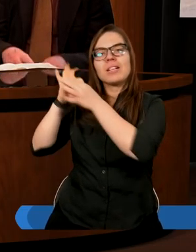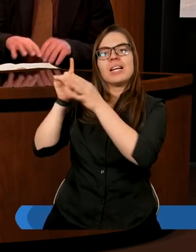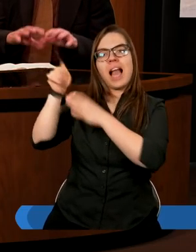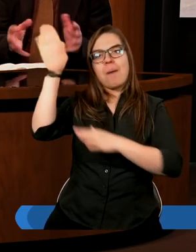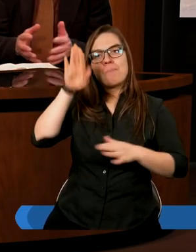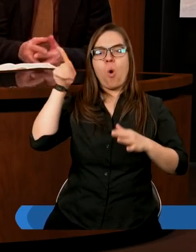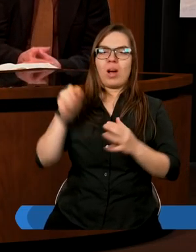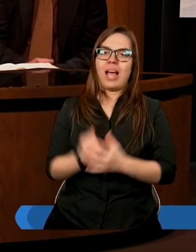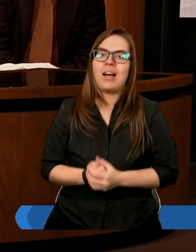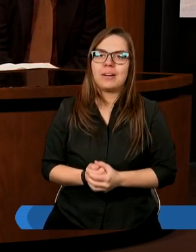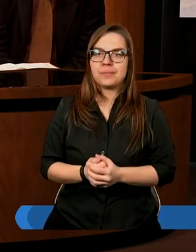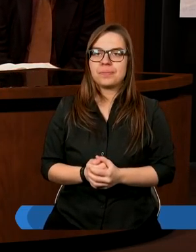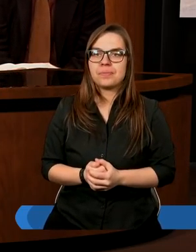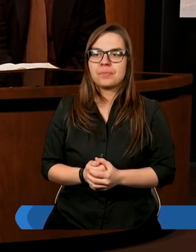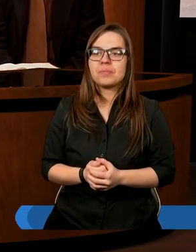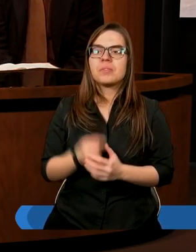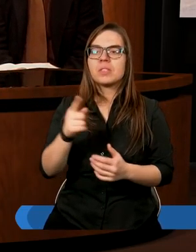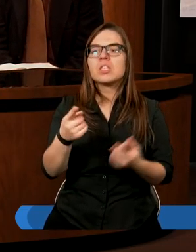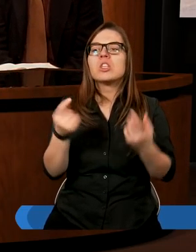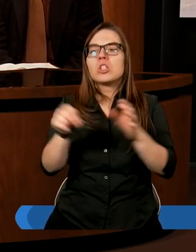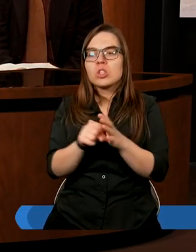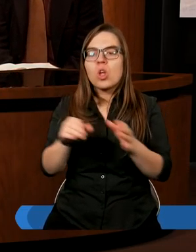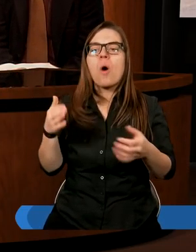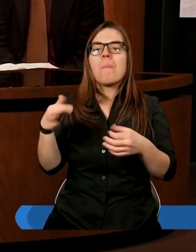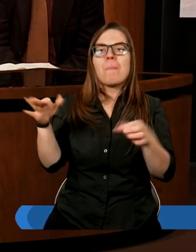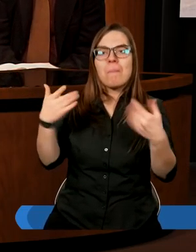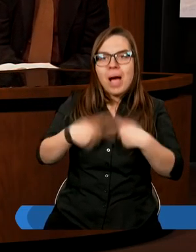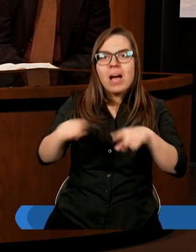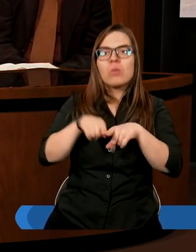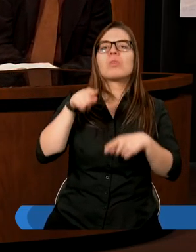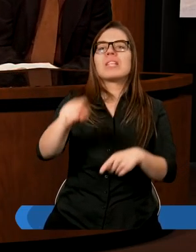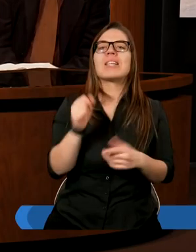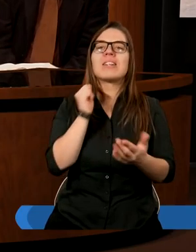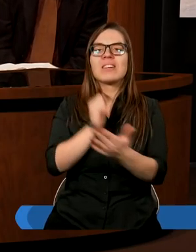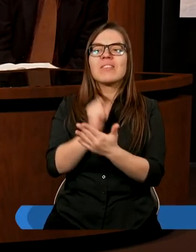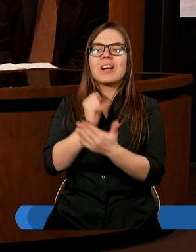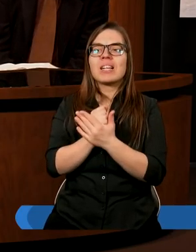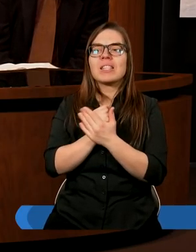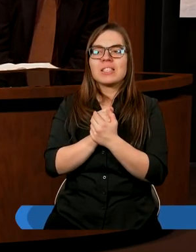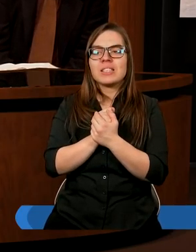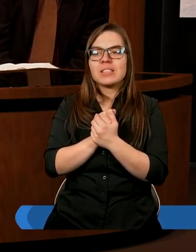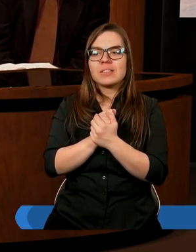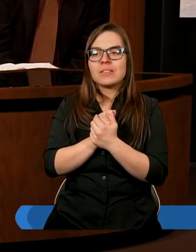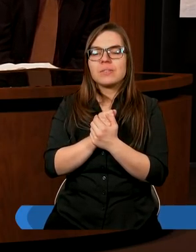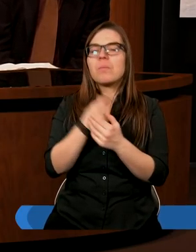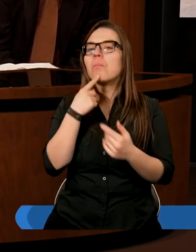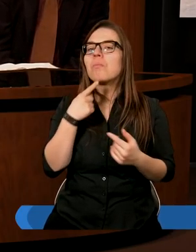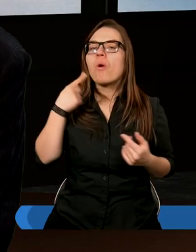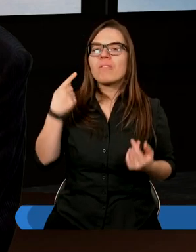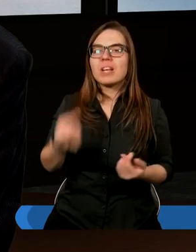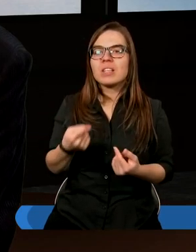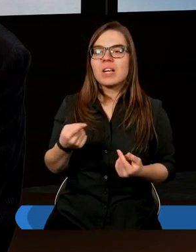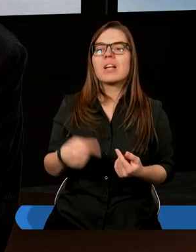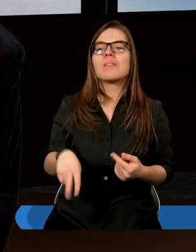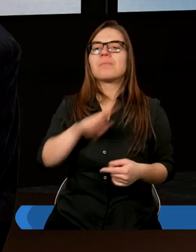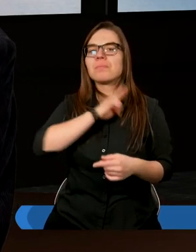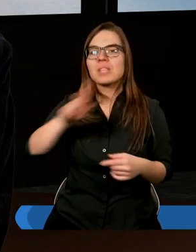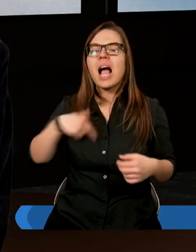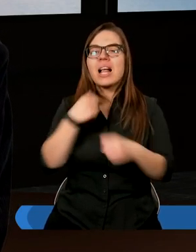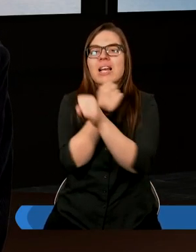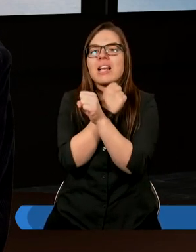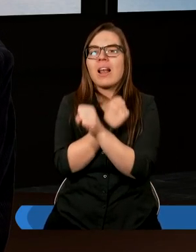proszę bardzo dopełni być może tego cośmy już powiedzieli nasze